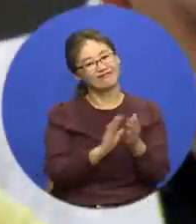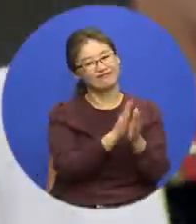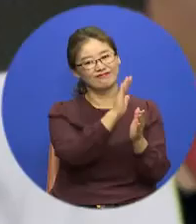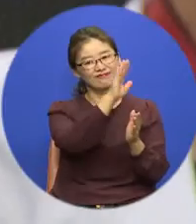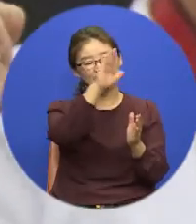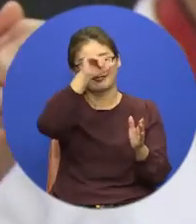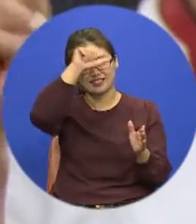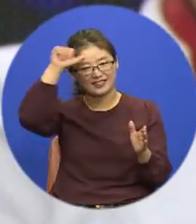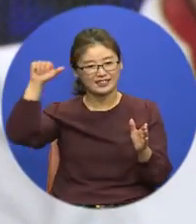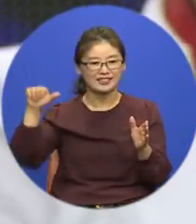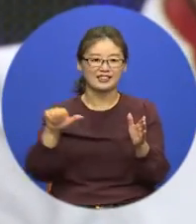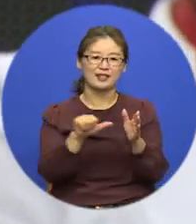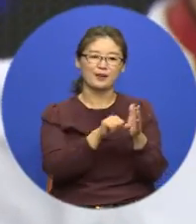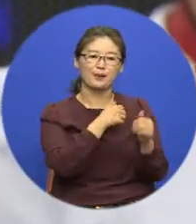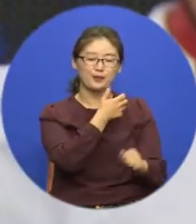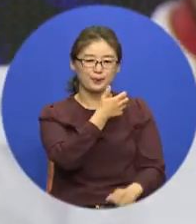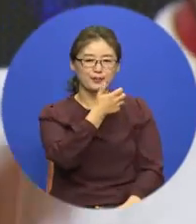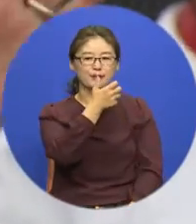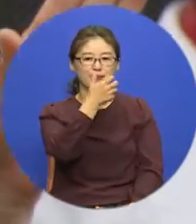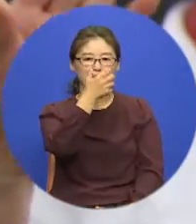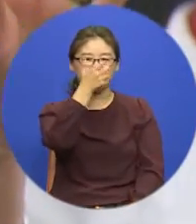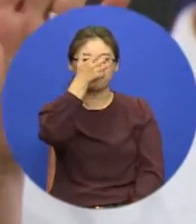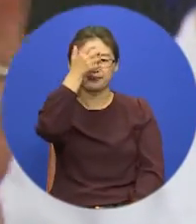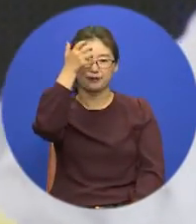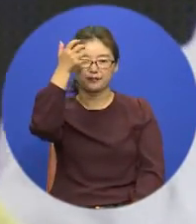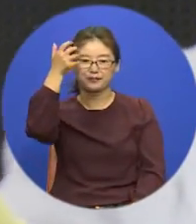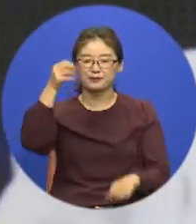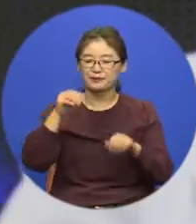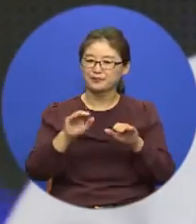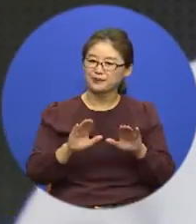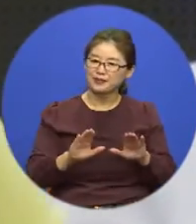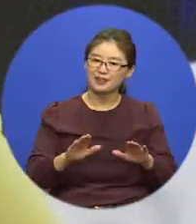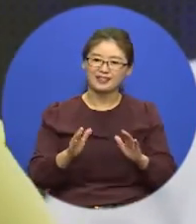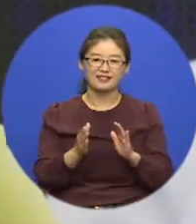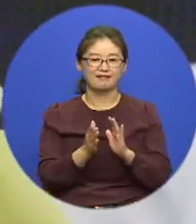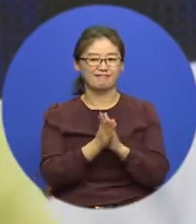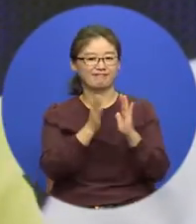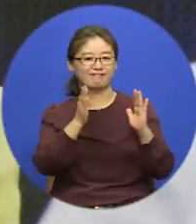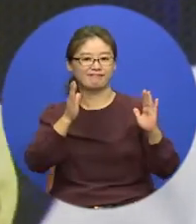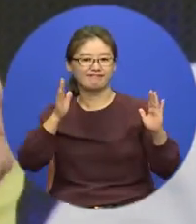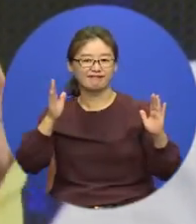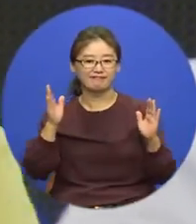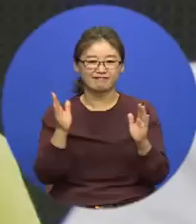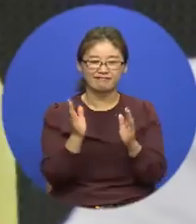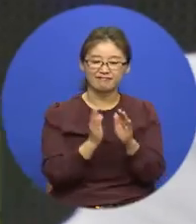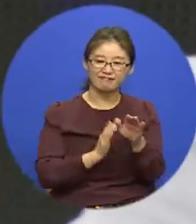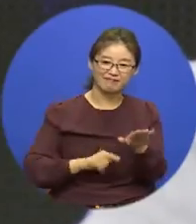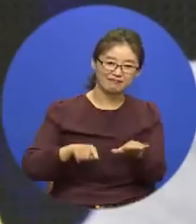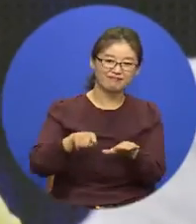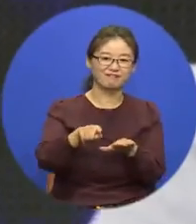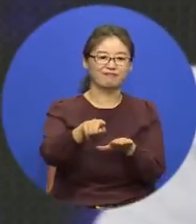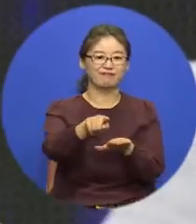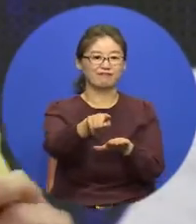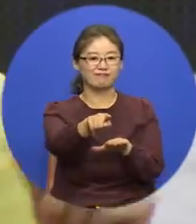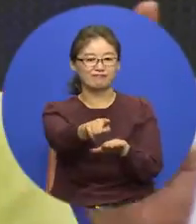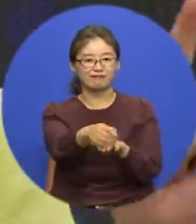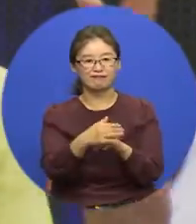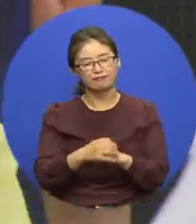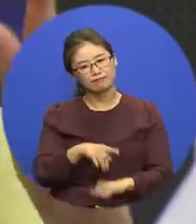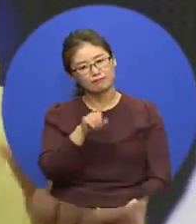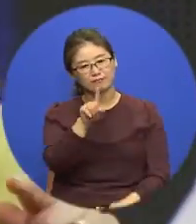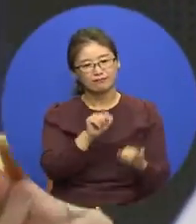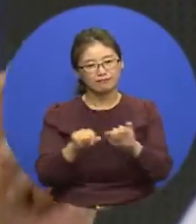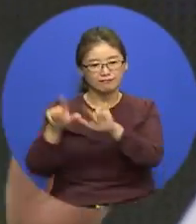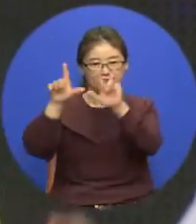화려한 인생을 꿈꾸며 오늘도 뜨겁게 나선다. 어차피